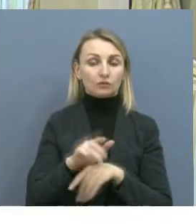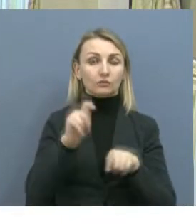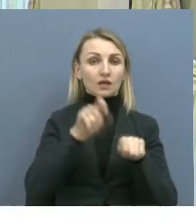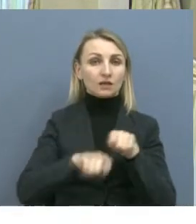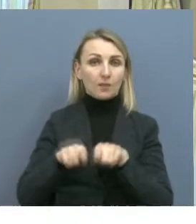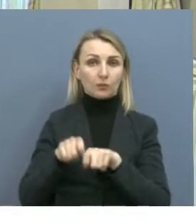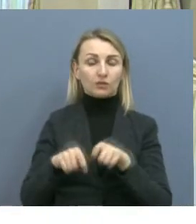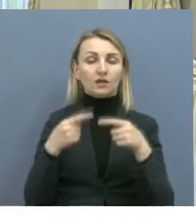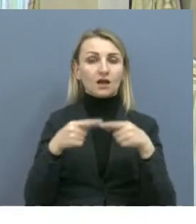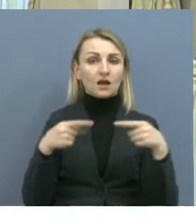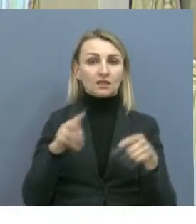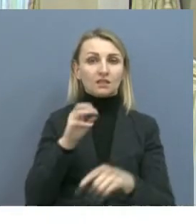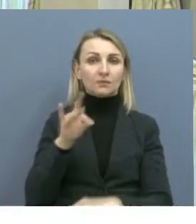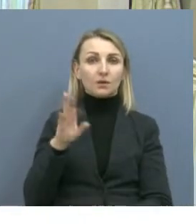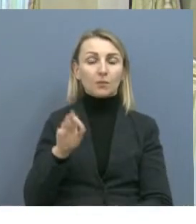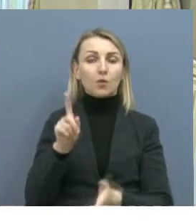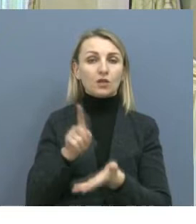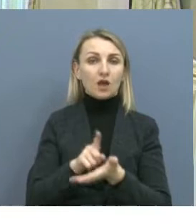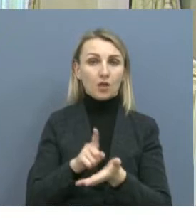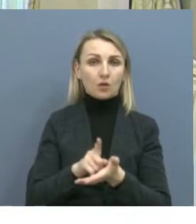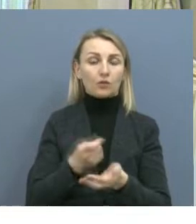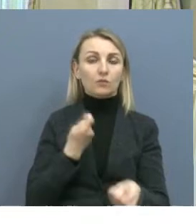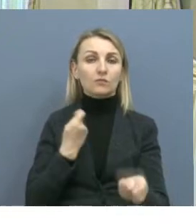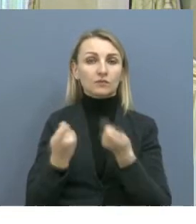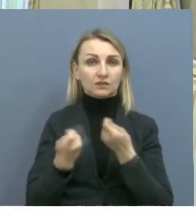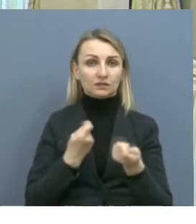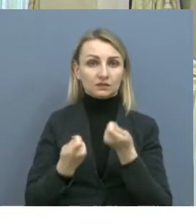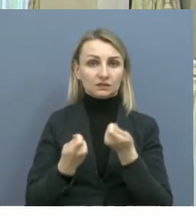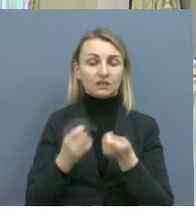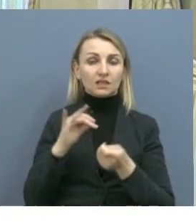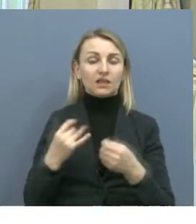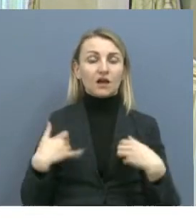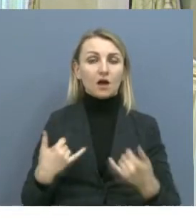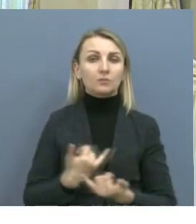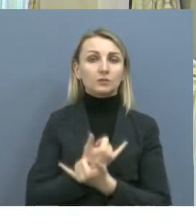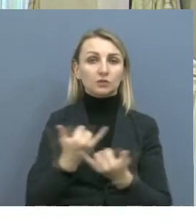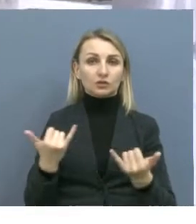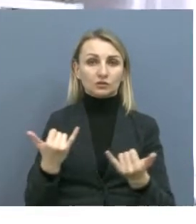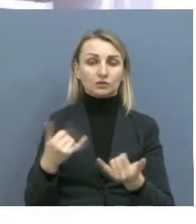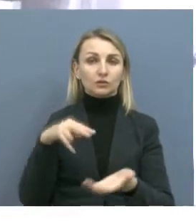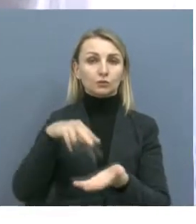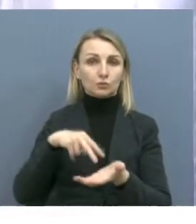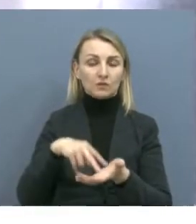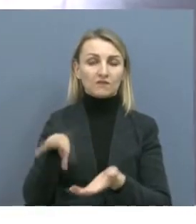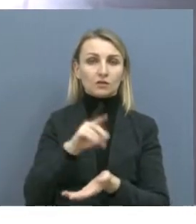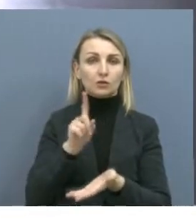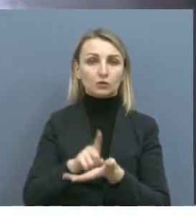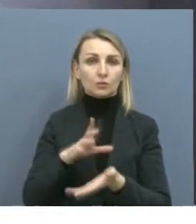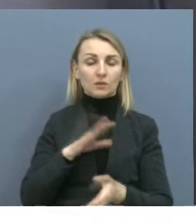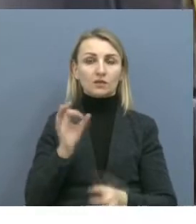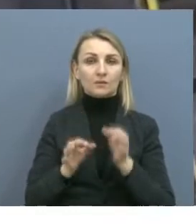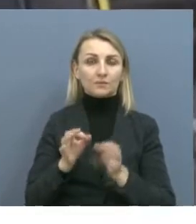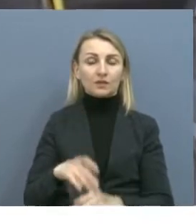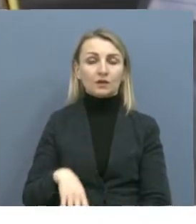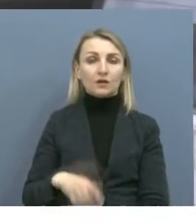разработать комплекс мер по налоговому стимулированию деловой активности и обеспечению стабильности цен. Компания «Гормолзавод»